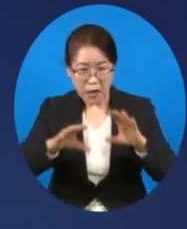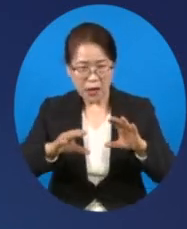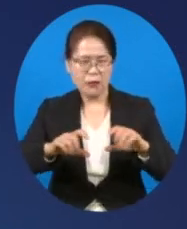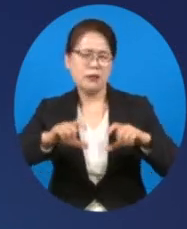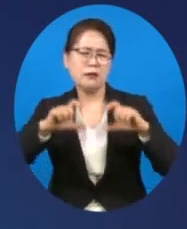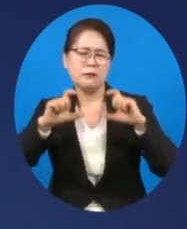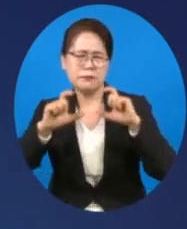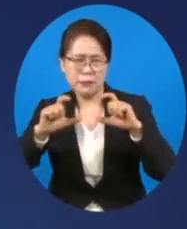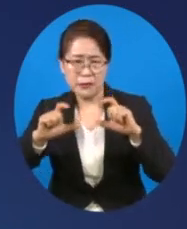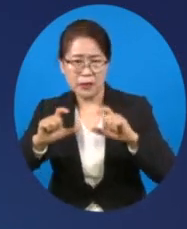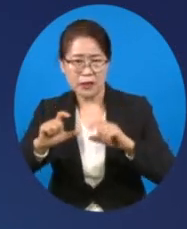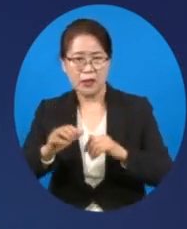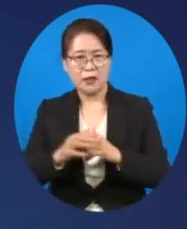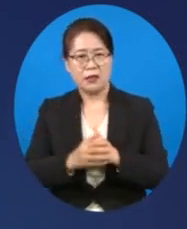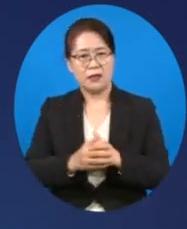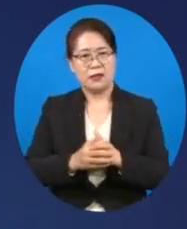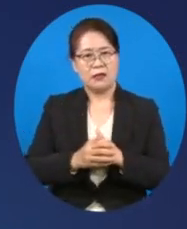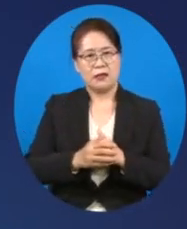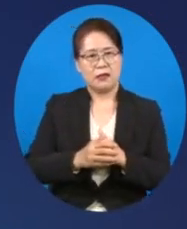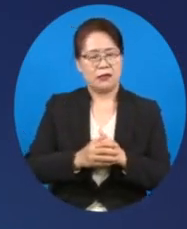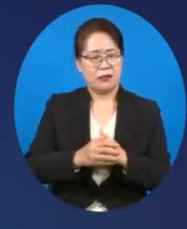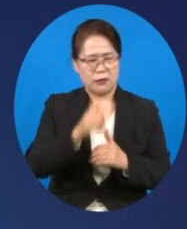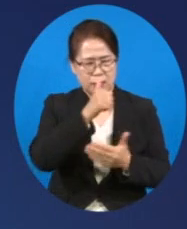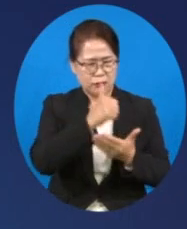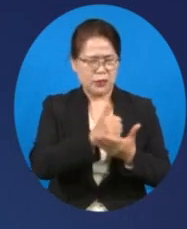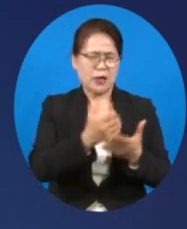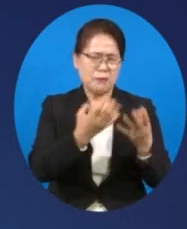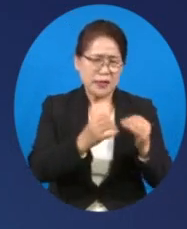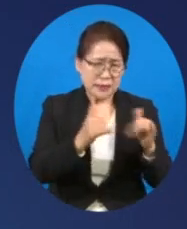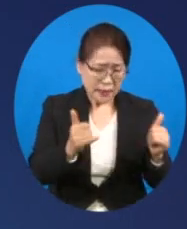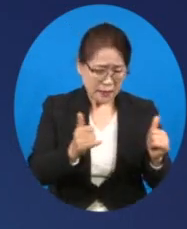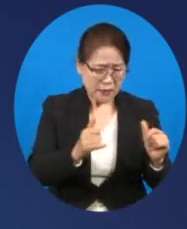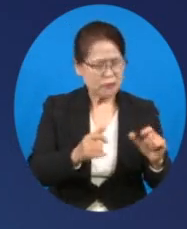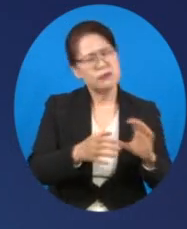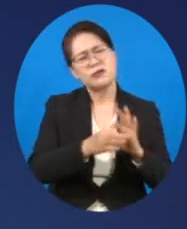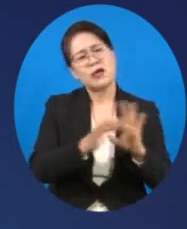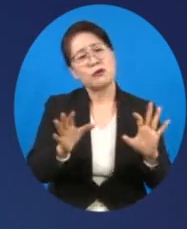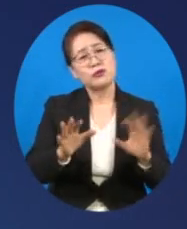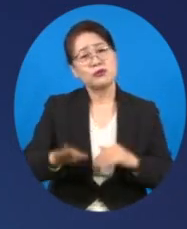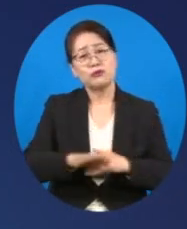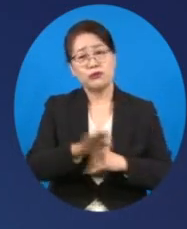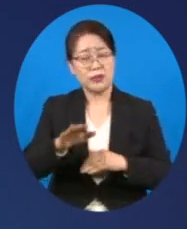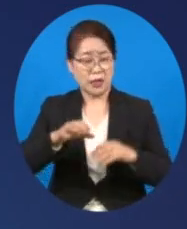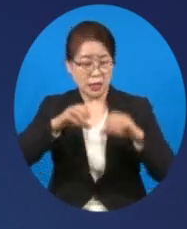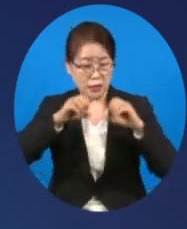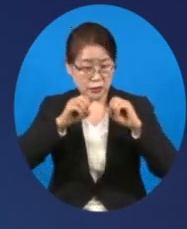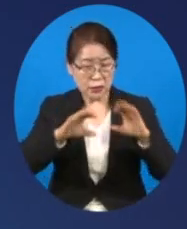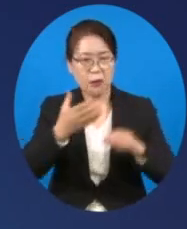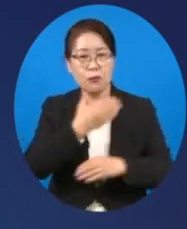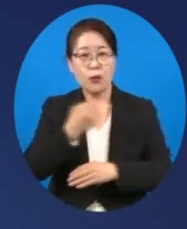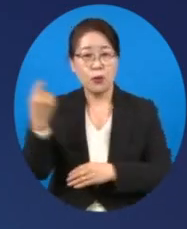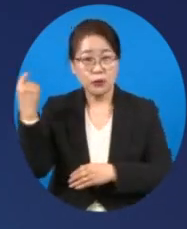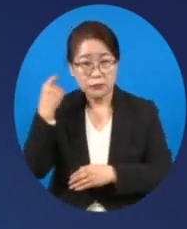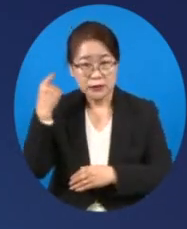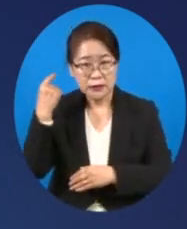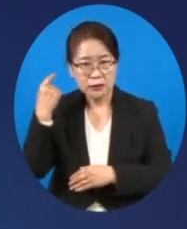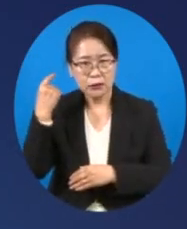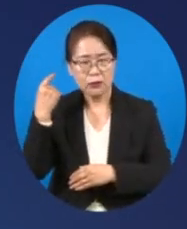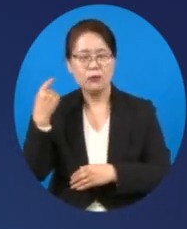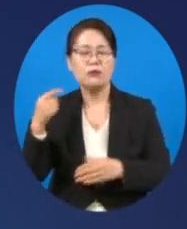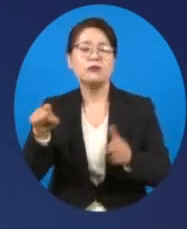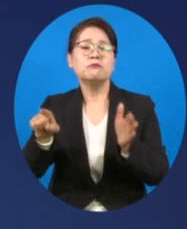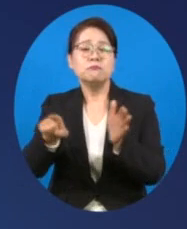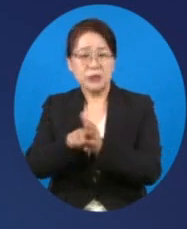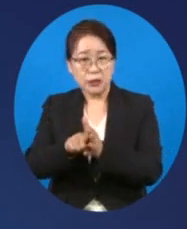어떤 사람이든지 아무리 죄를 많이 지은 사람이라 할지라도 우리가 전하는이 복음을 믿고